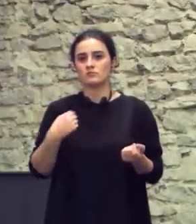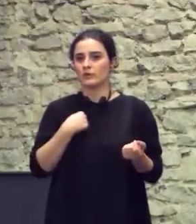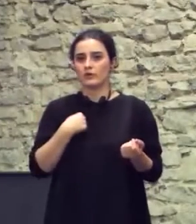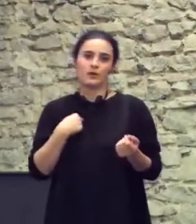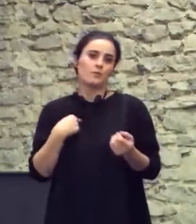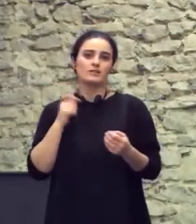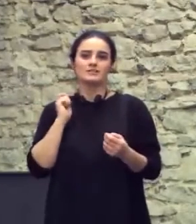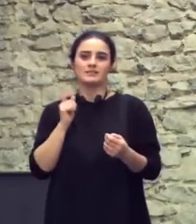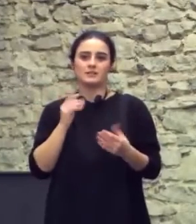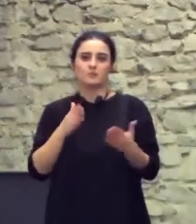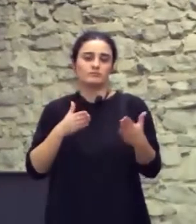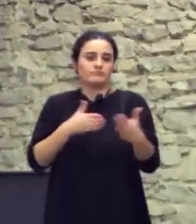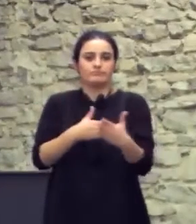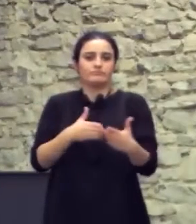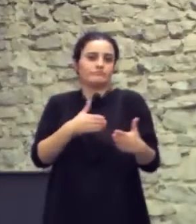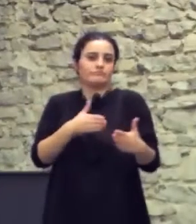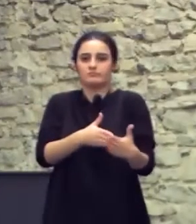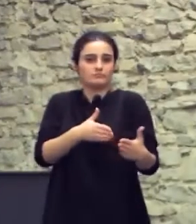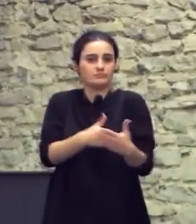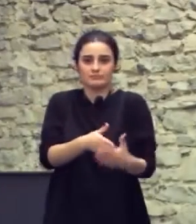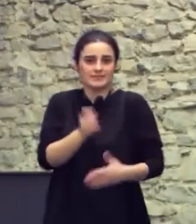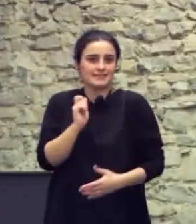inkonstantea edo oso gutxi izan naiz konstantea